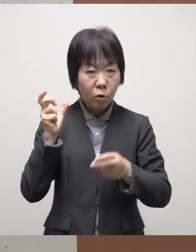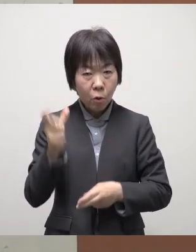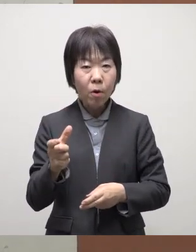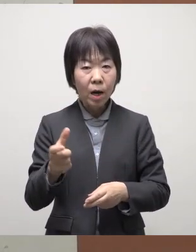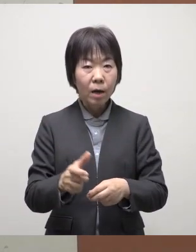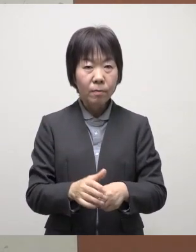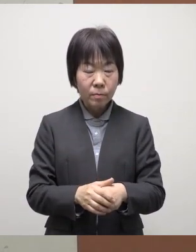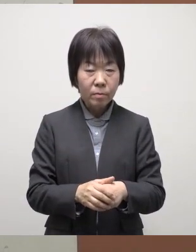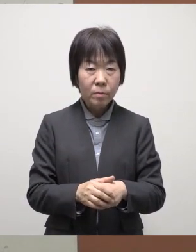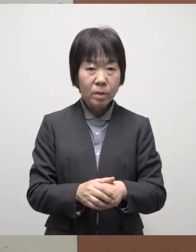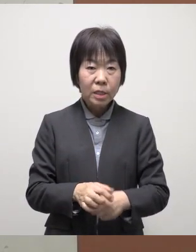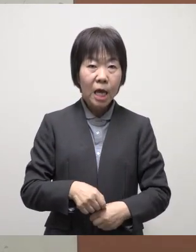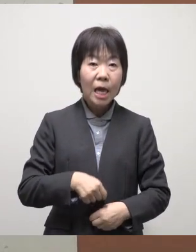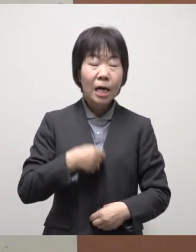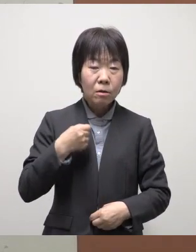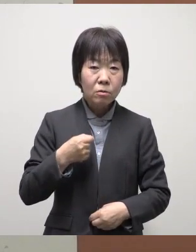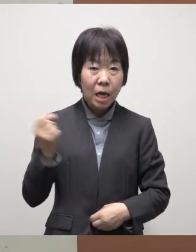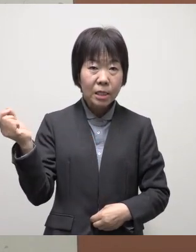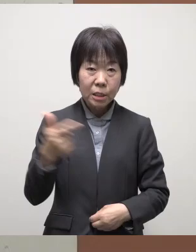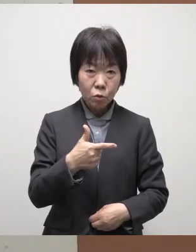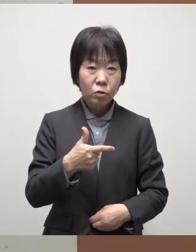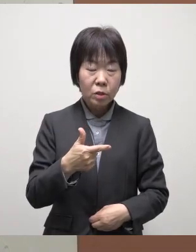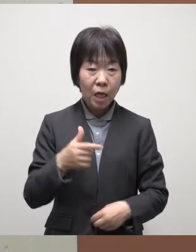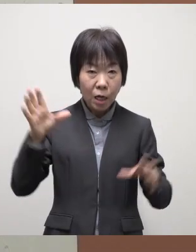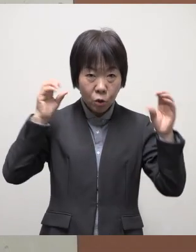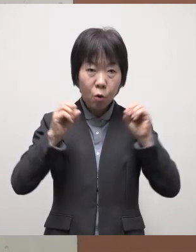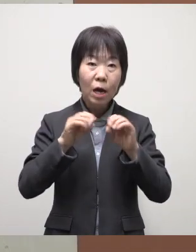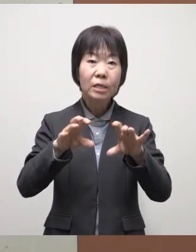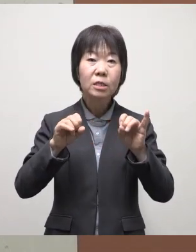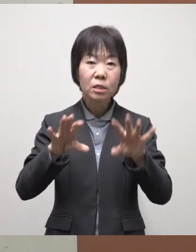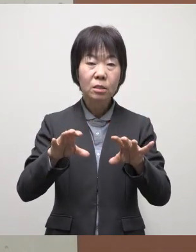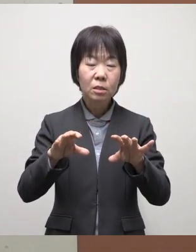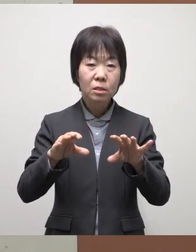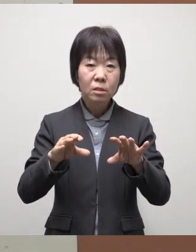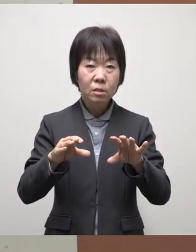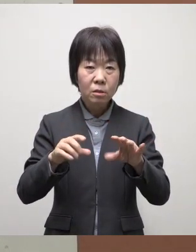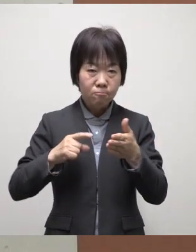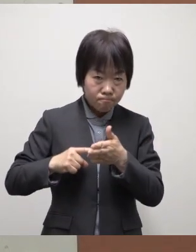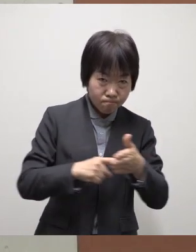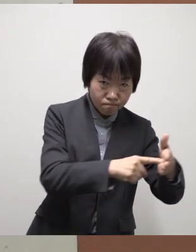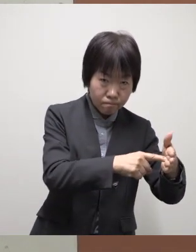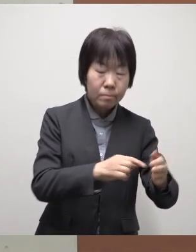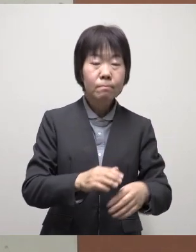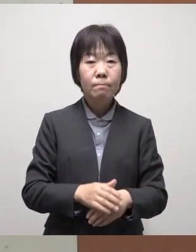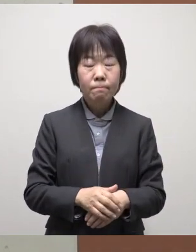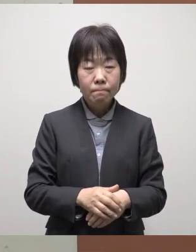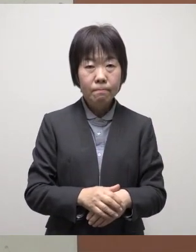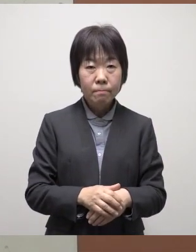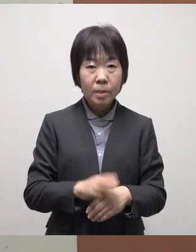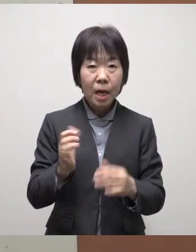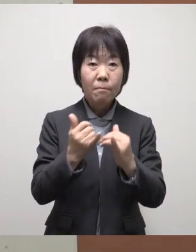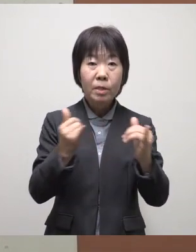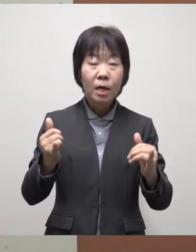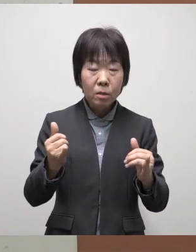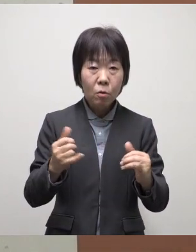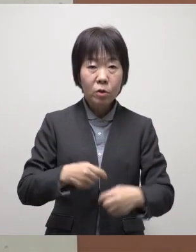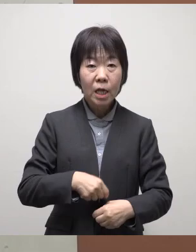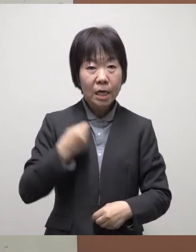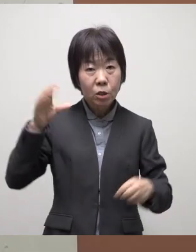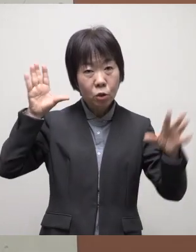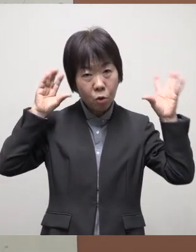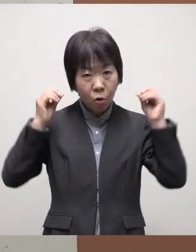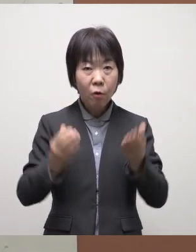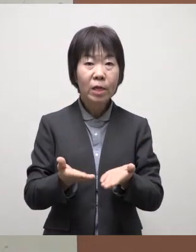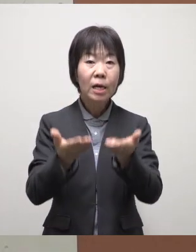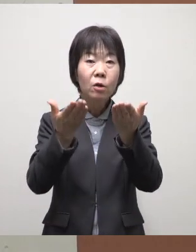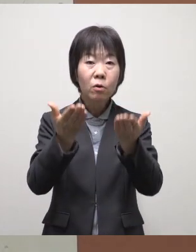ほか正確で迅速な情報発信に努めてまいります県民への正確